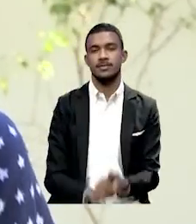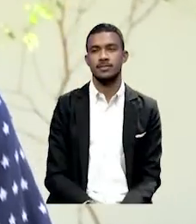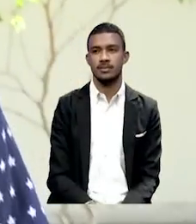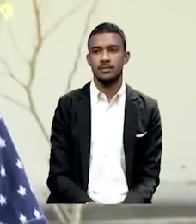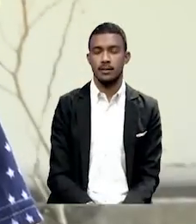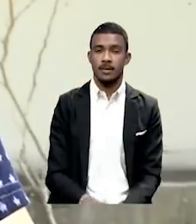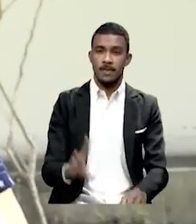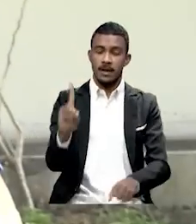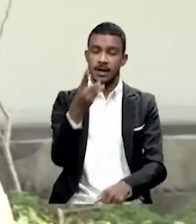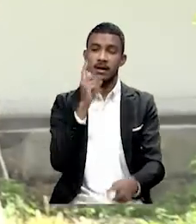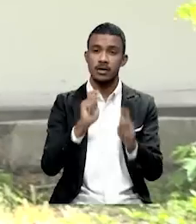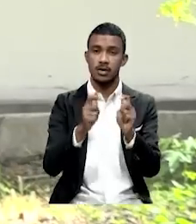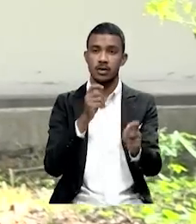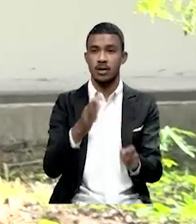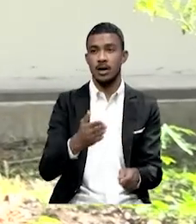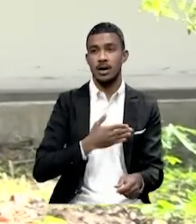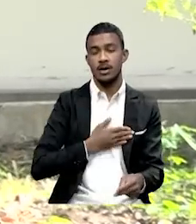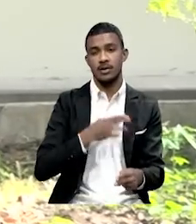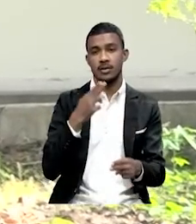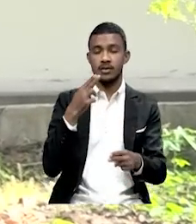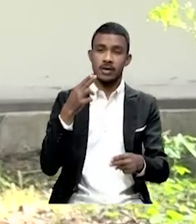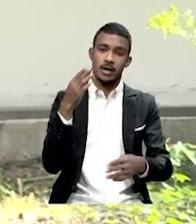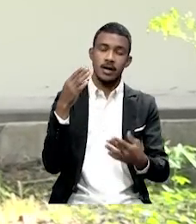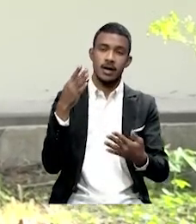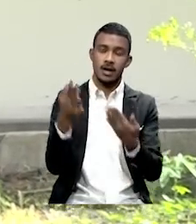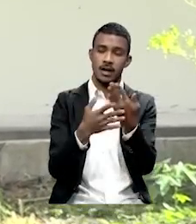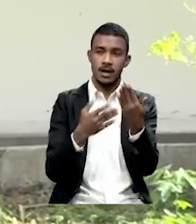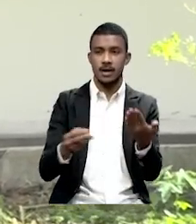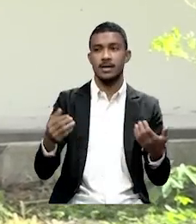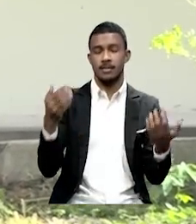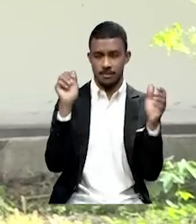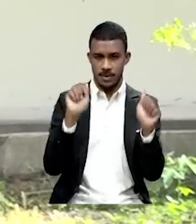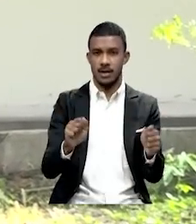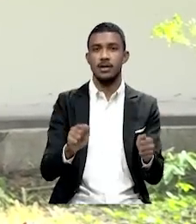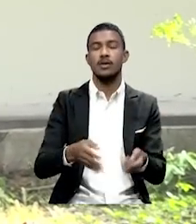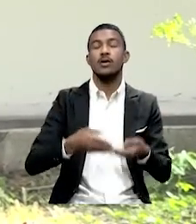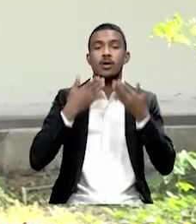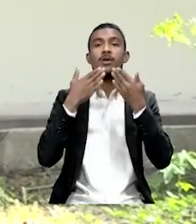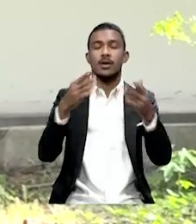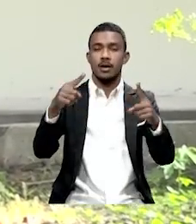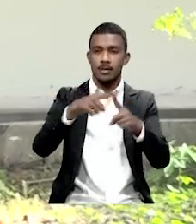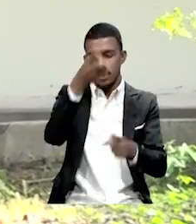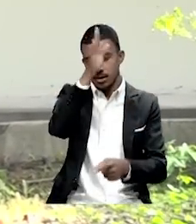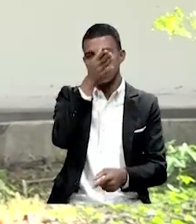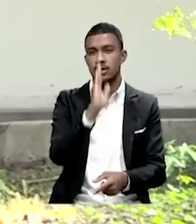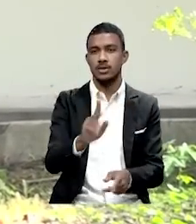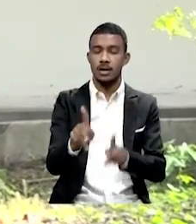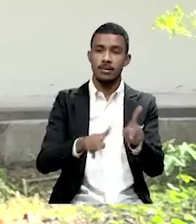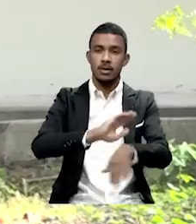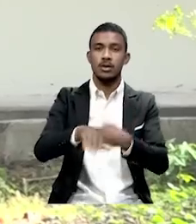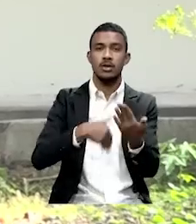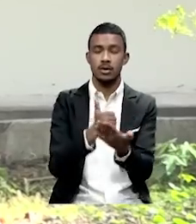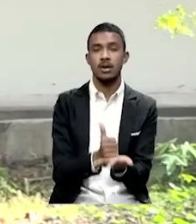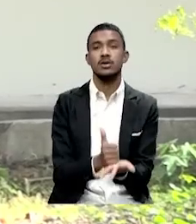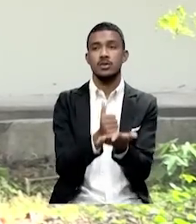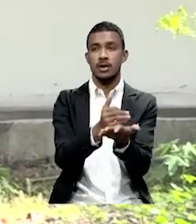da der fali koko ni dana ranto na dan Jesus obrigado Jesus o sempre console ma o tu me azir ha biar la